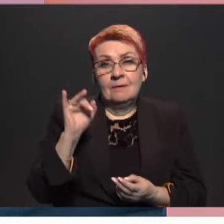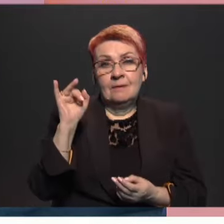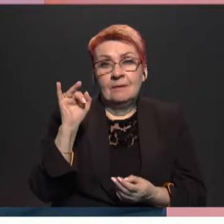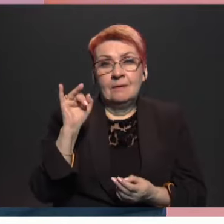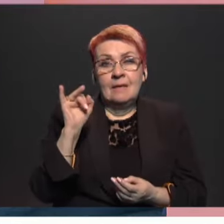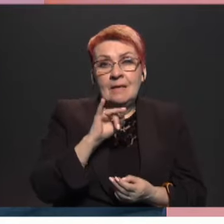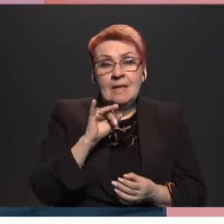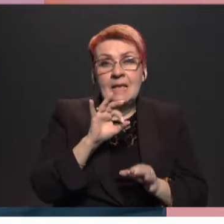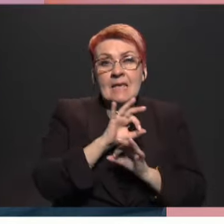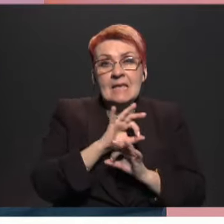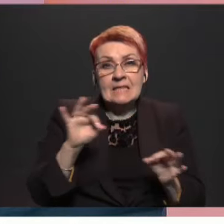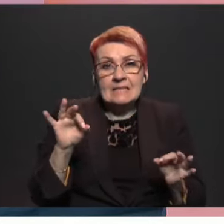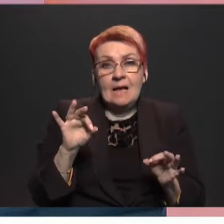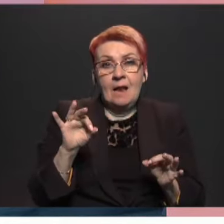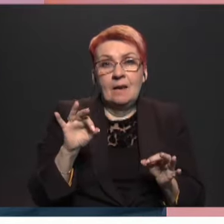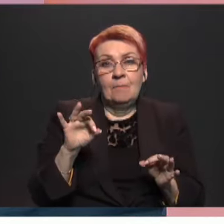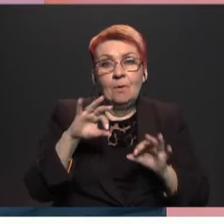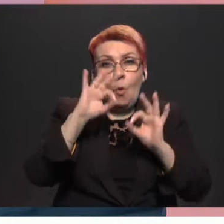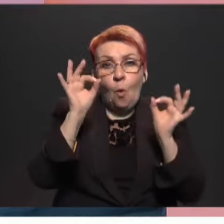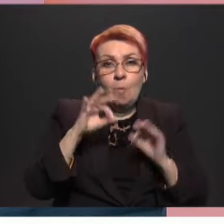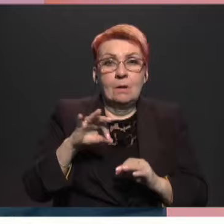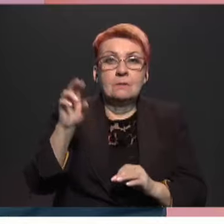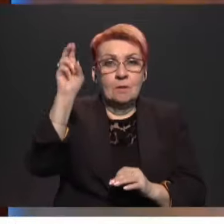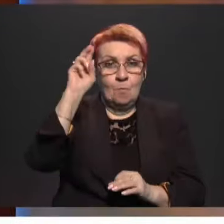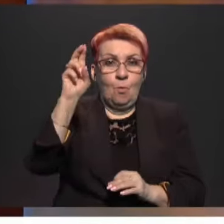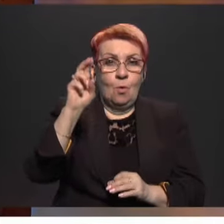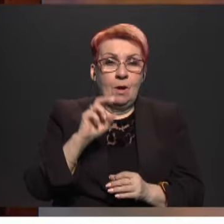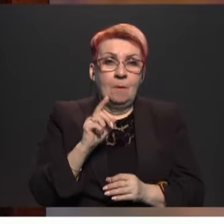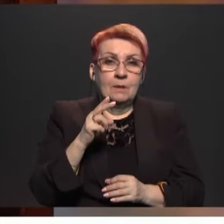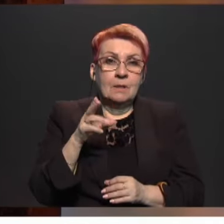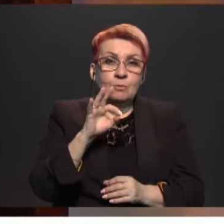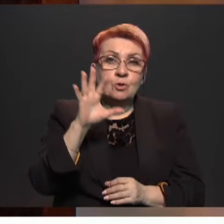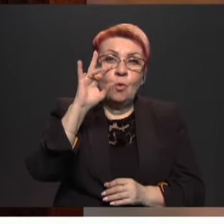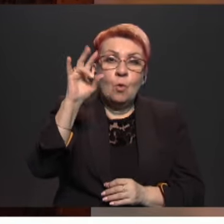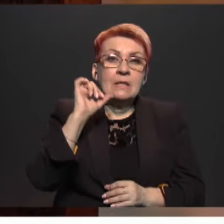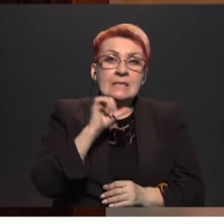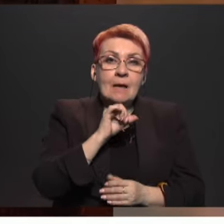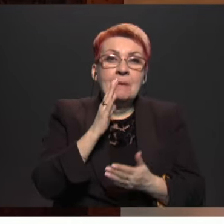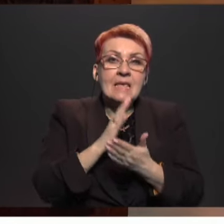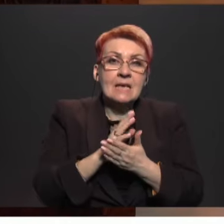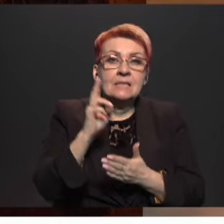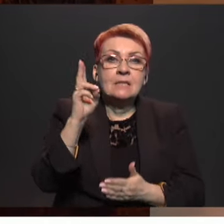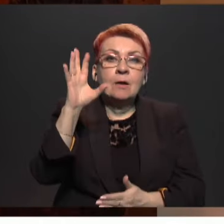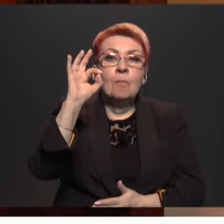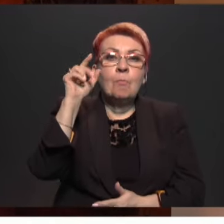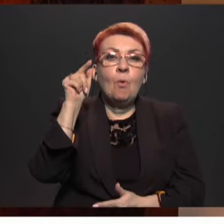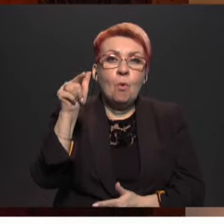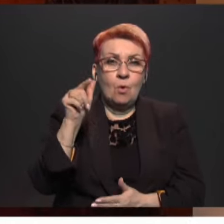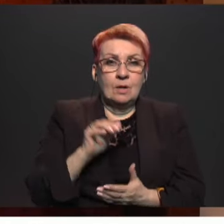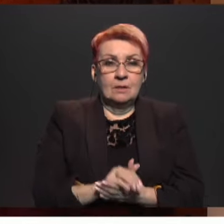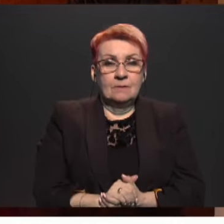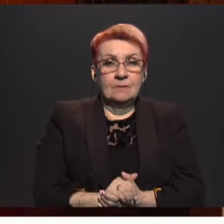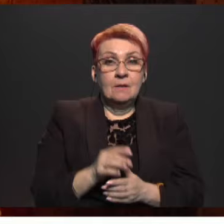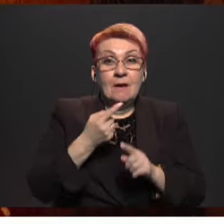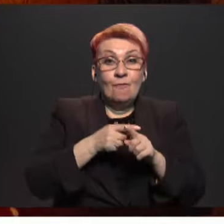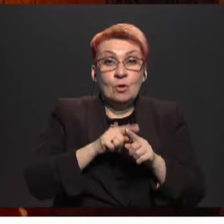и идеальным образом Бога, потому что Он сам есть Бог. И вот именно